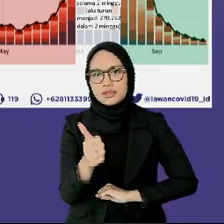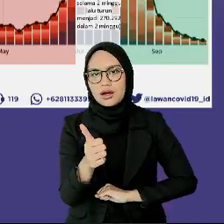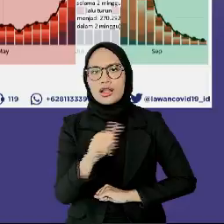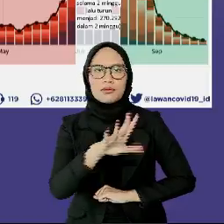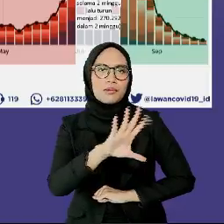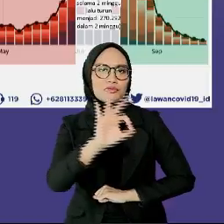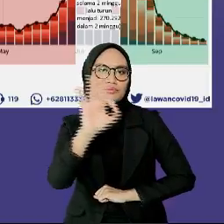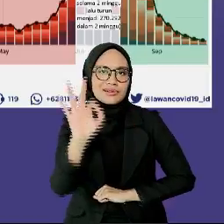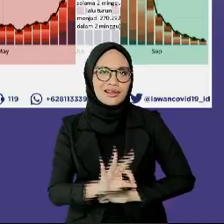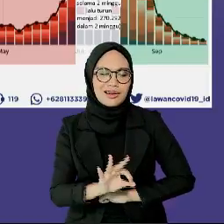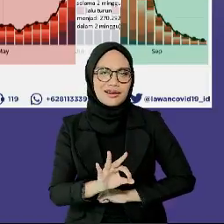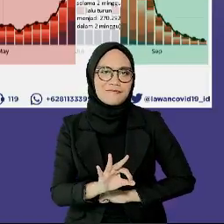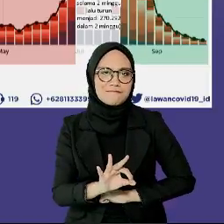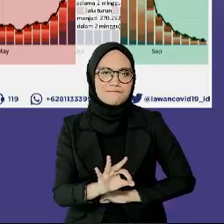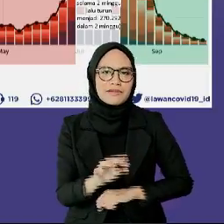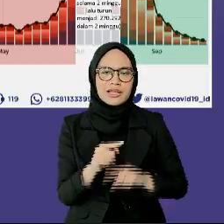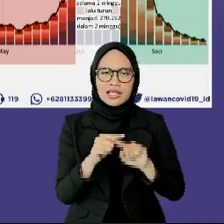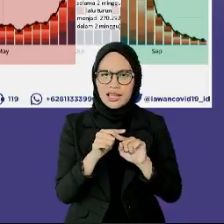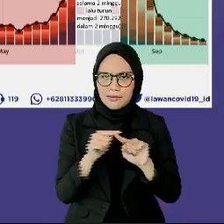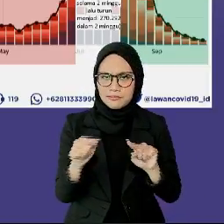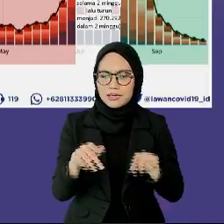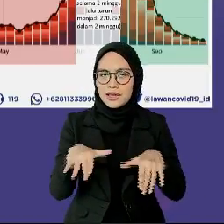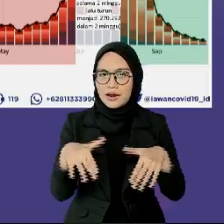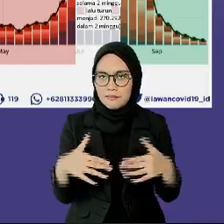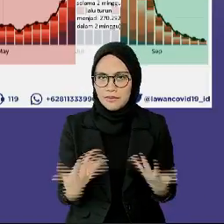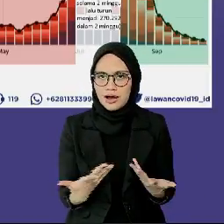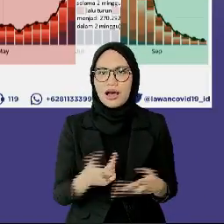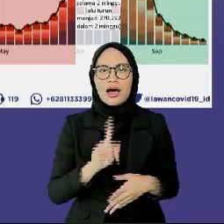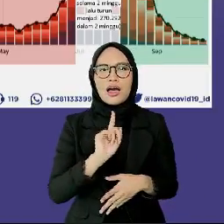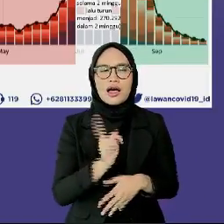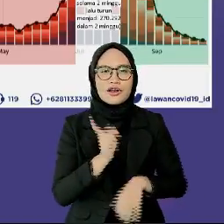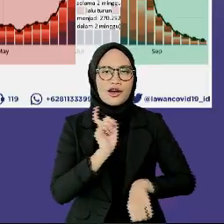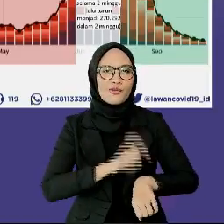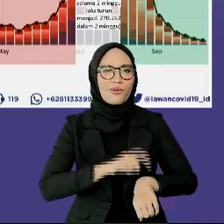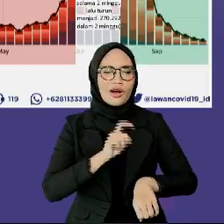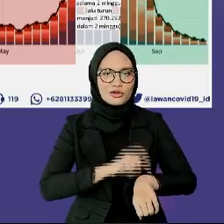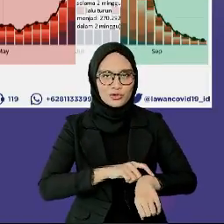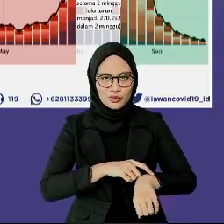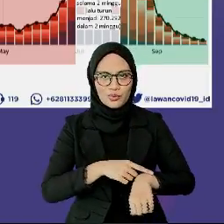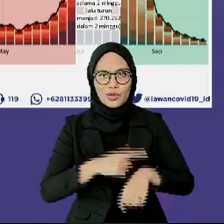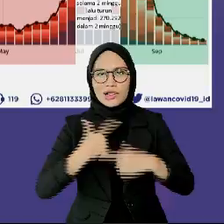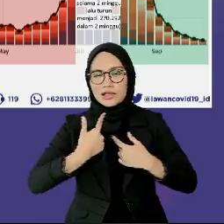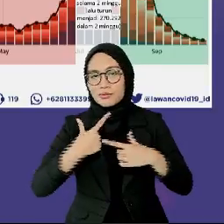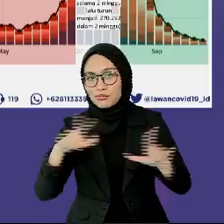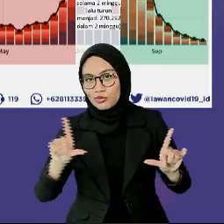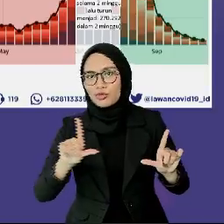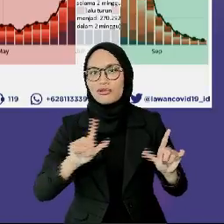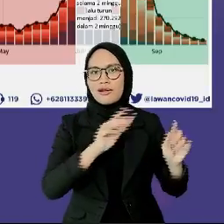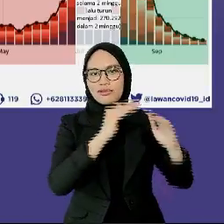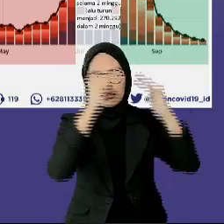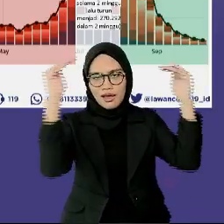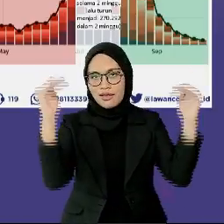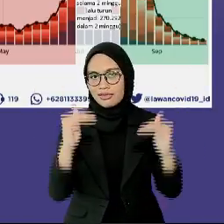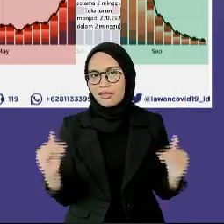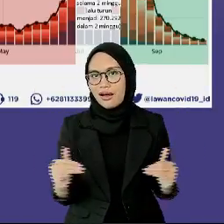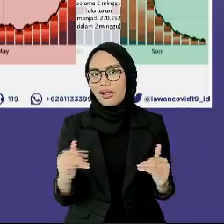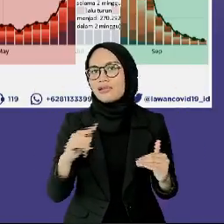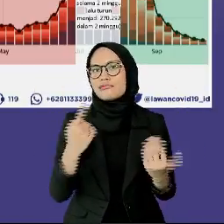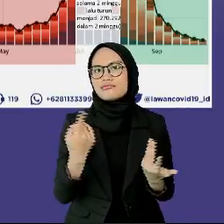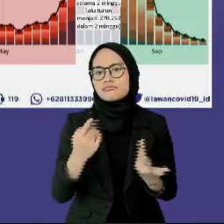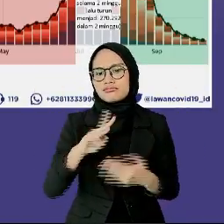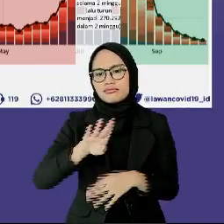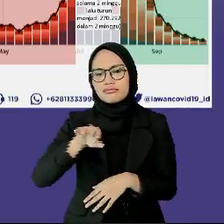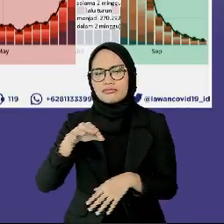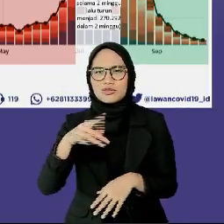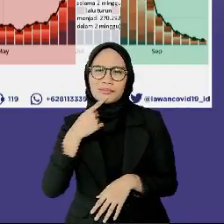Sayangnya, pelonggaran kebijakan yang bertepatan dengan periode libur Natal dan Tahun Baru menyebabkan kasus meningkat cukup